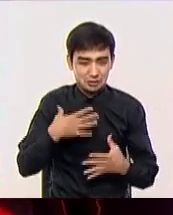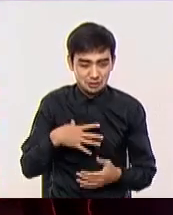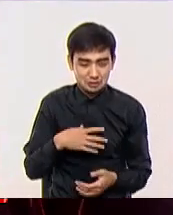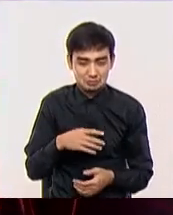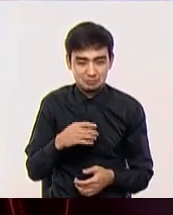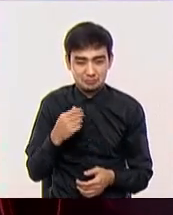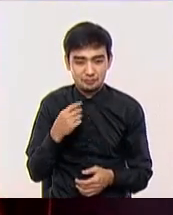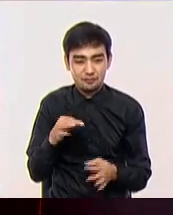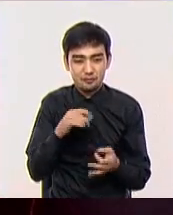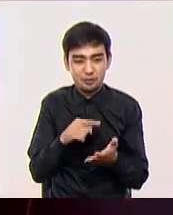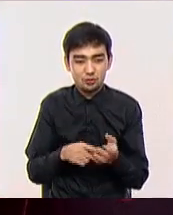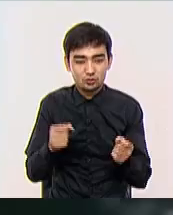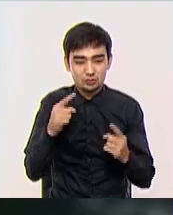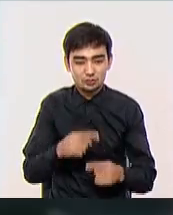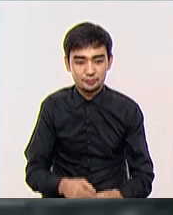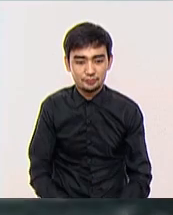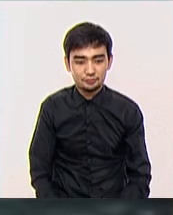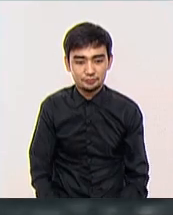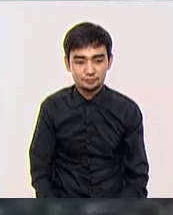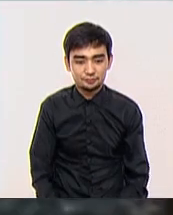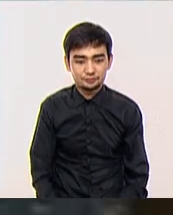Анастасия Новикова.